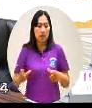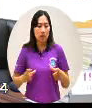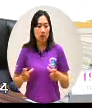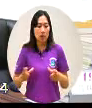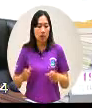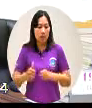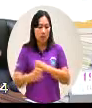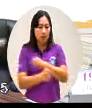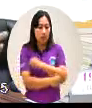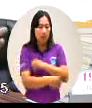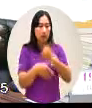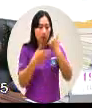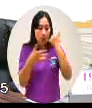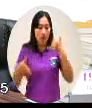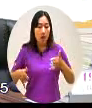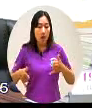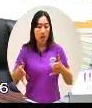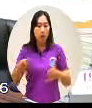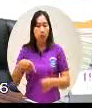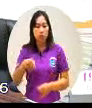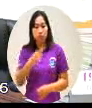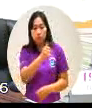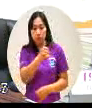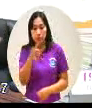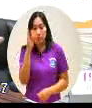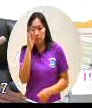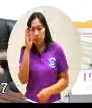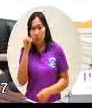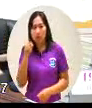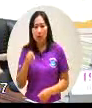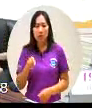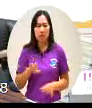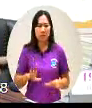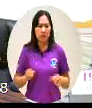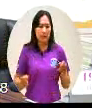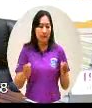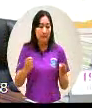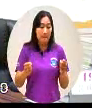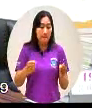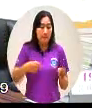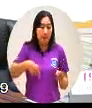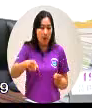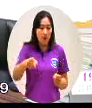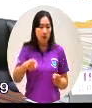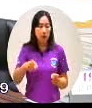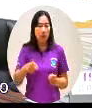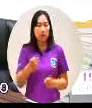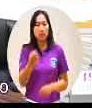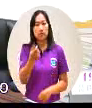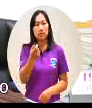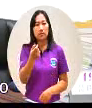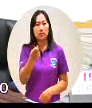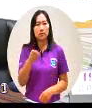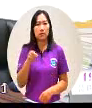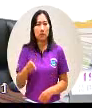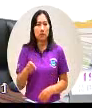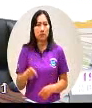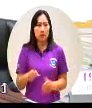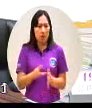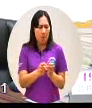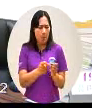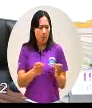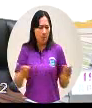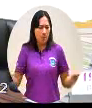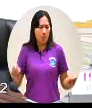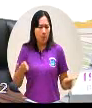个啦。所以讲爱用一寡政策，一寡即个国营事业伫临门。哦，长期投资污染，咱个要